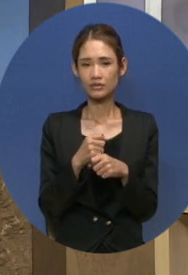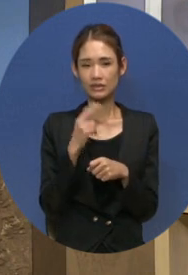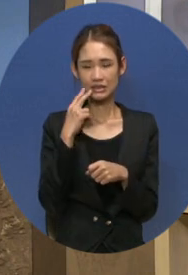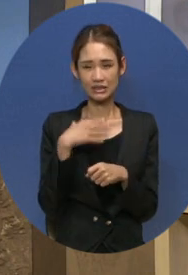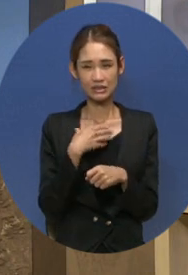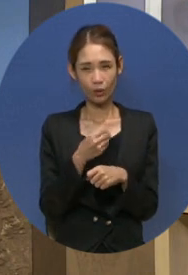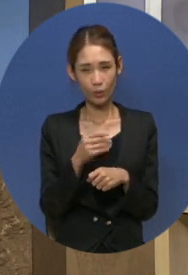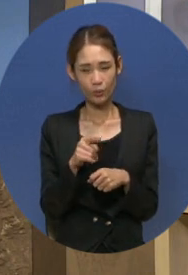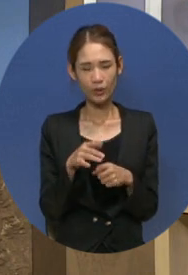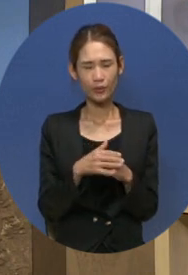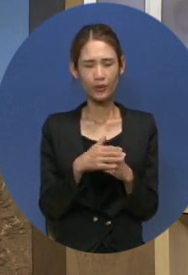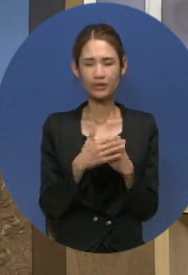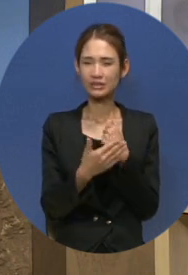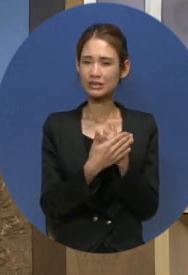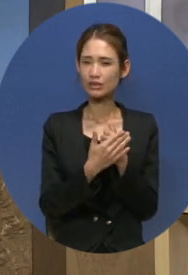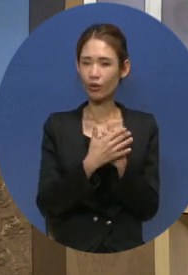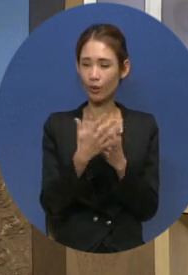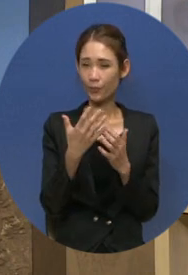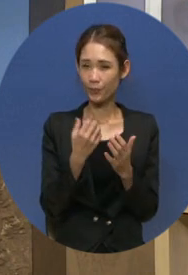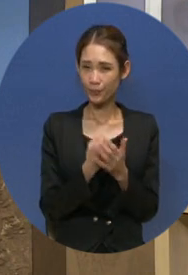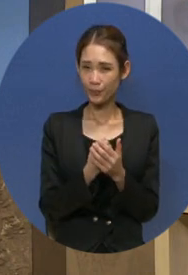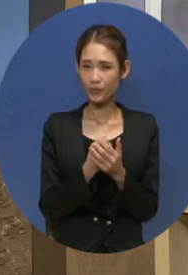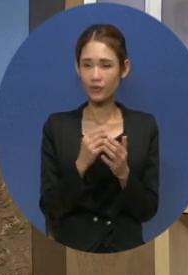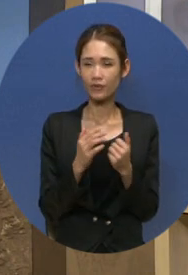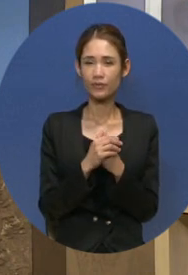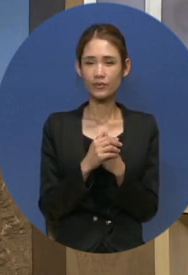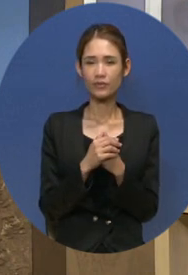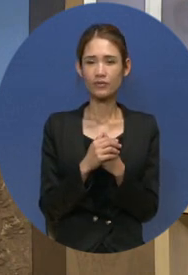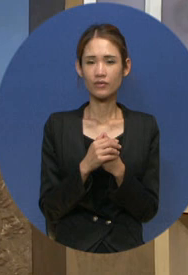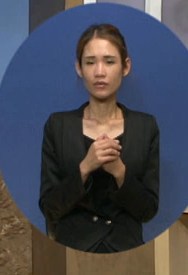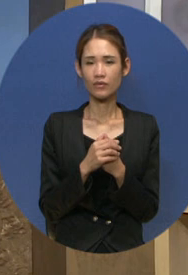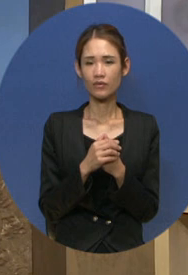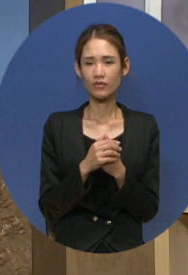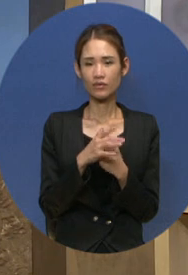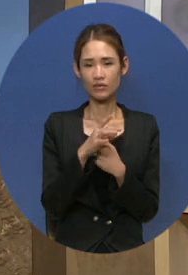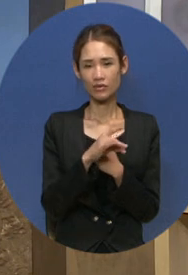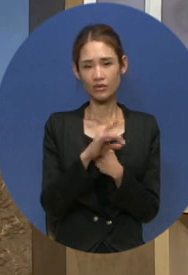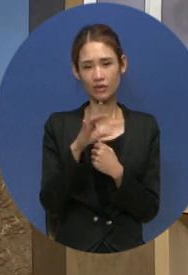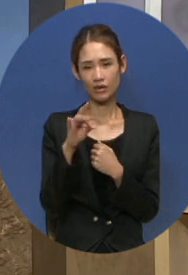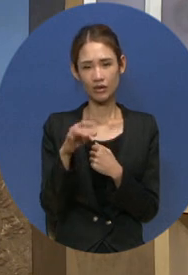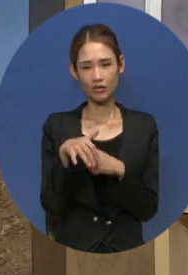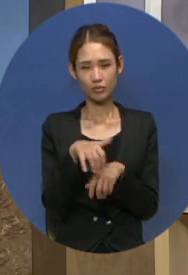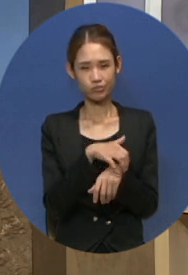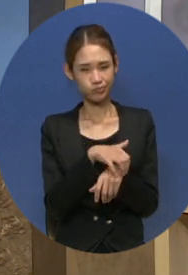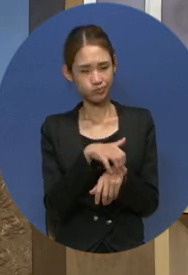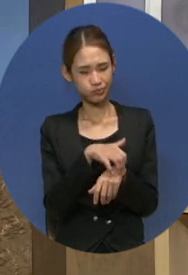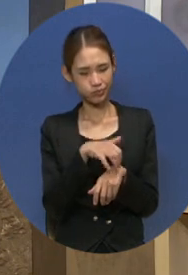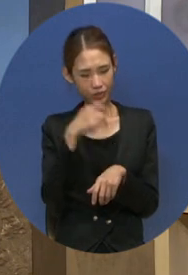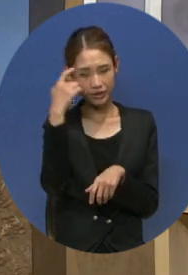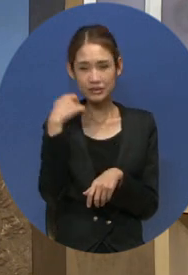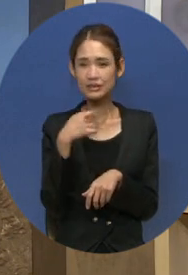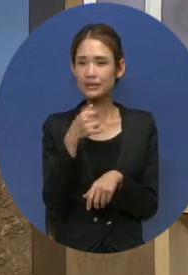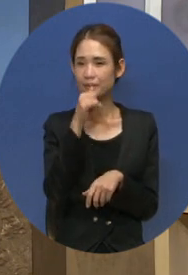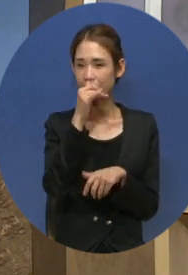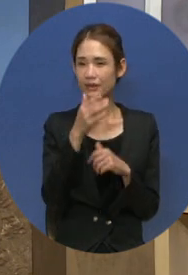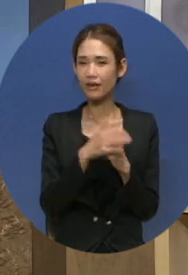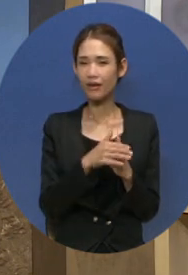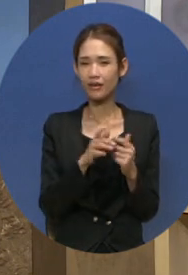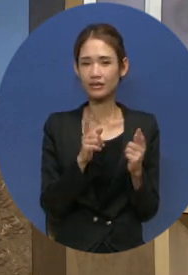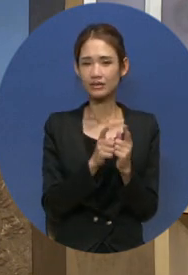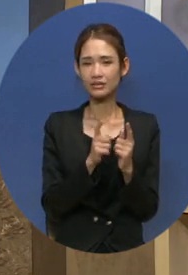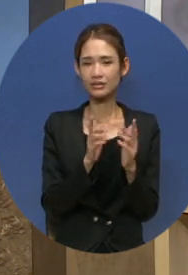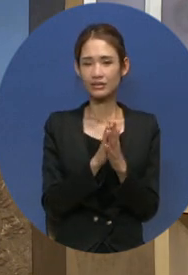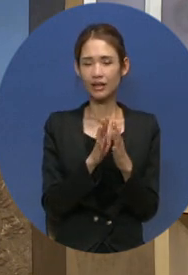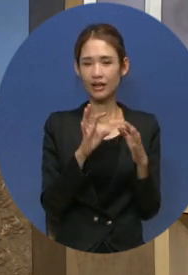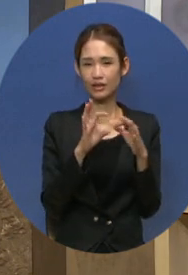또 의도적인 그런 지원을 받으면 가끔은 또 불편하게 느끼실 수도 있는데, 이런